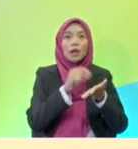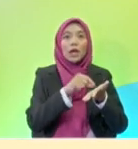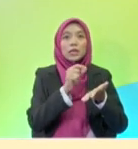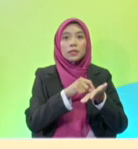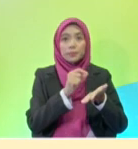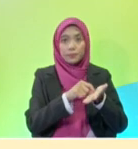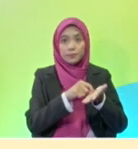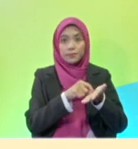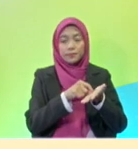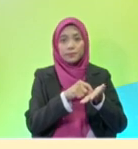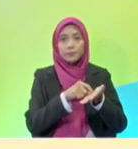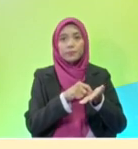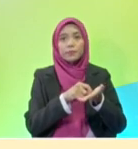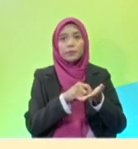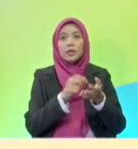kepada